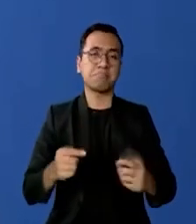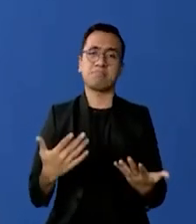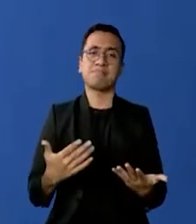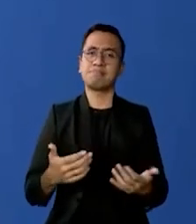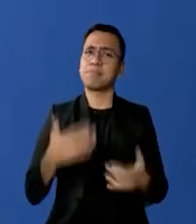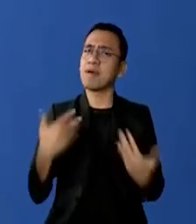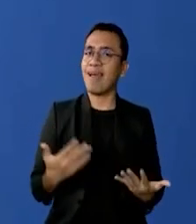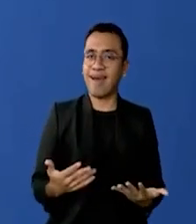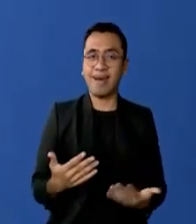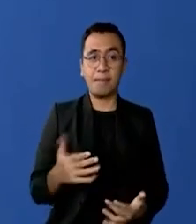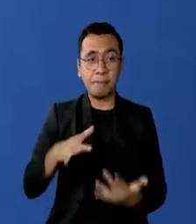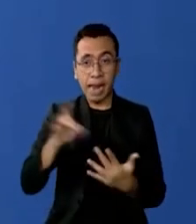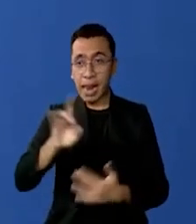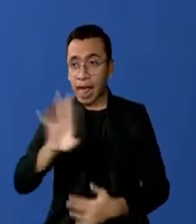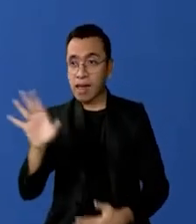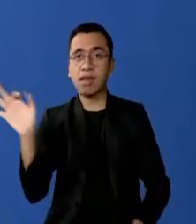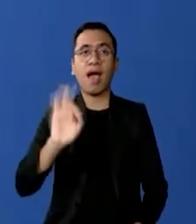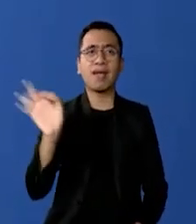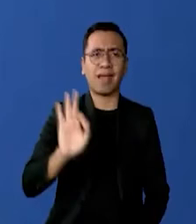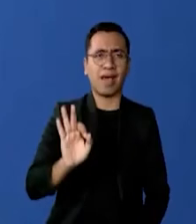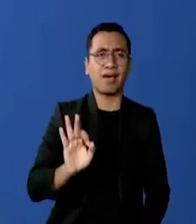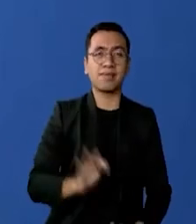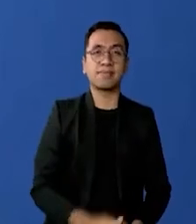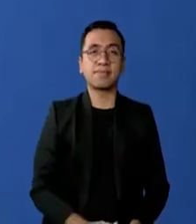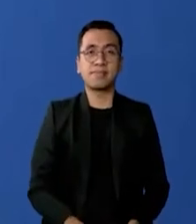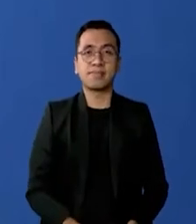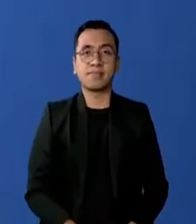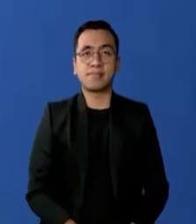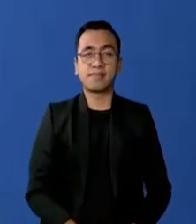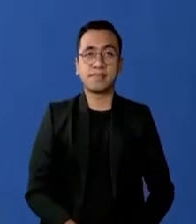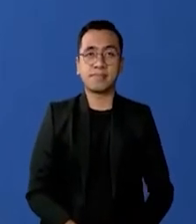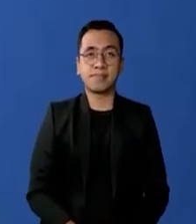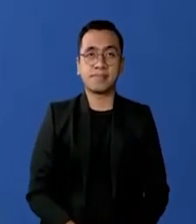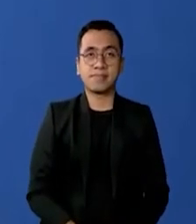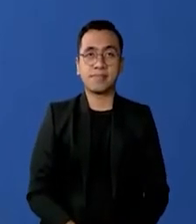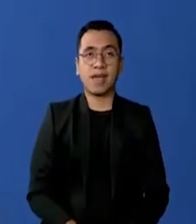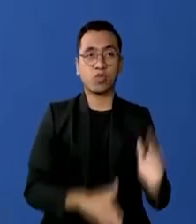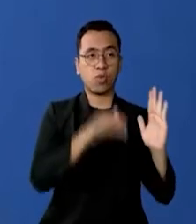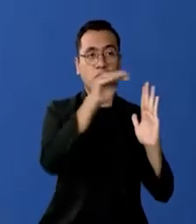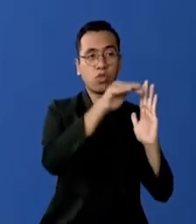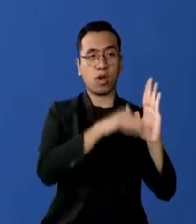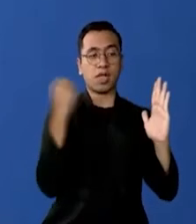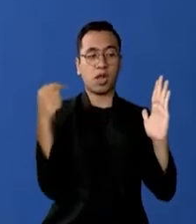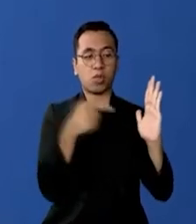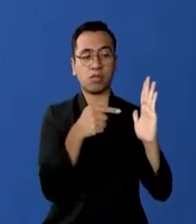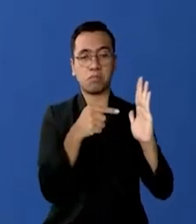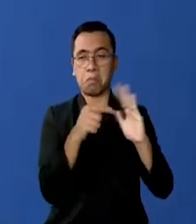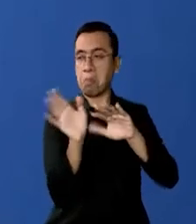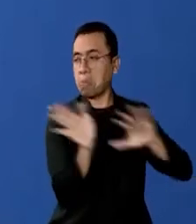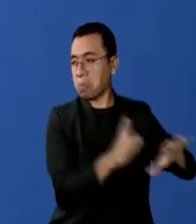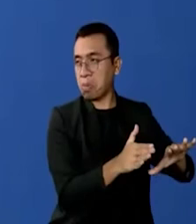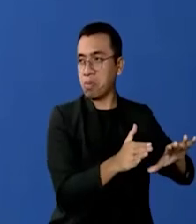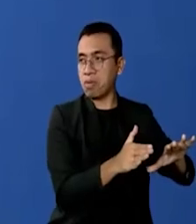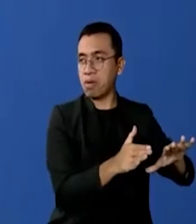ini bener-bener ada pilihan lain kalau kita mengabaikan protokol kesehatan itu